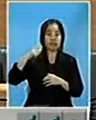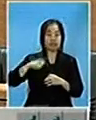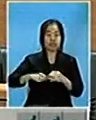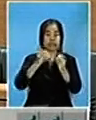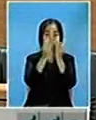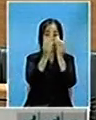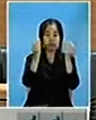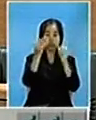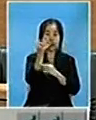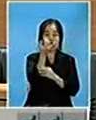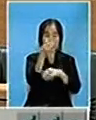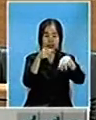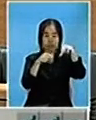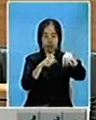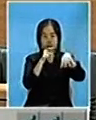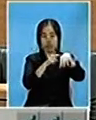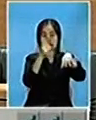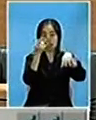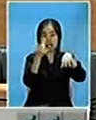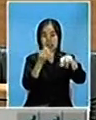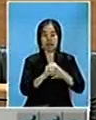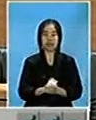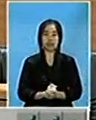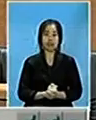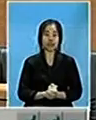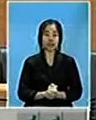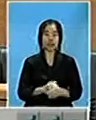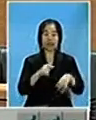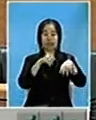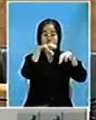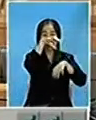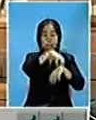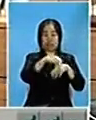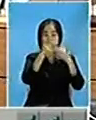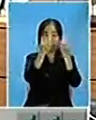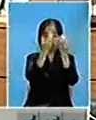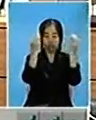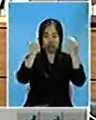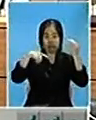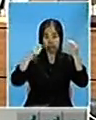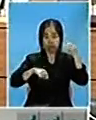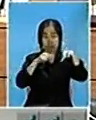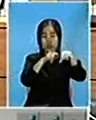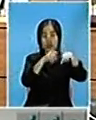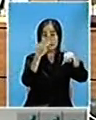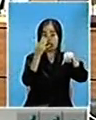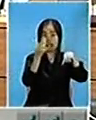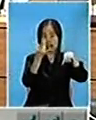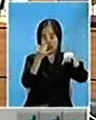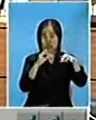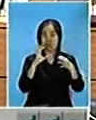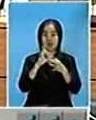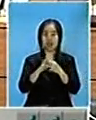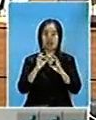ครับอะไรคือคุณสมบัติที่เป็นหัวใจของคำว่าศาลรัฐ